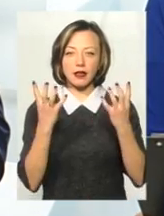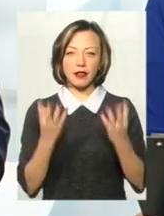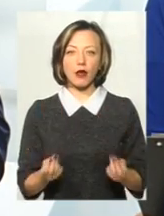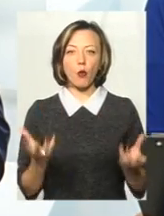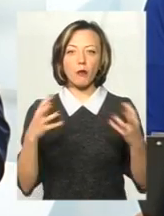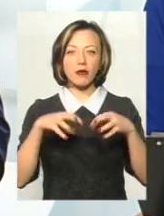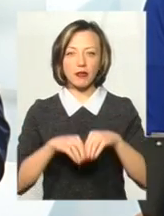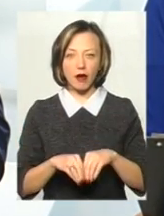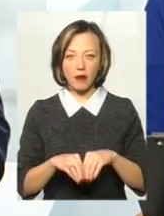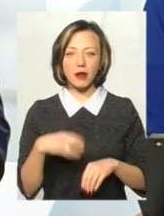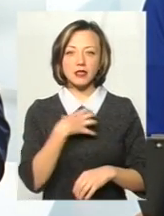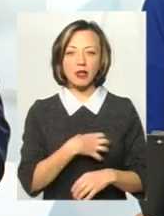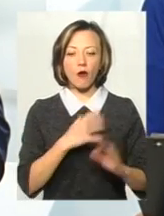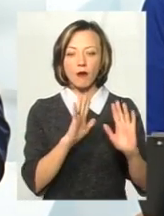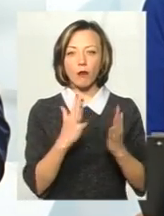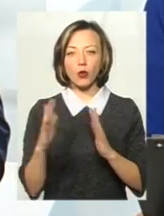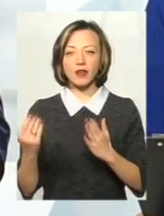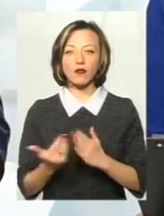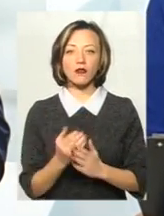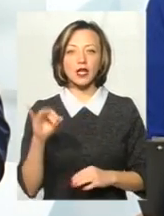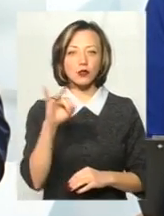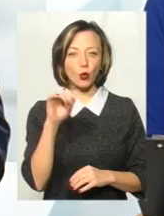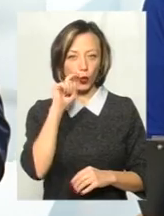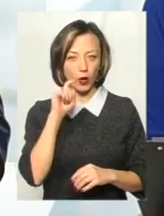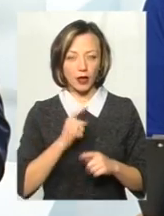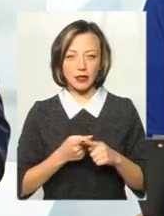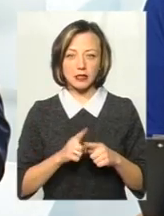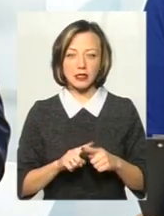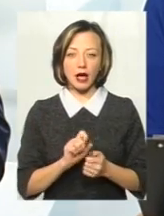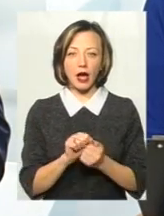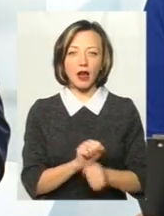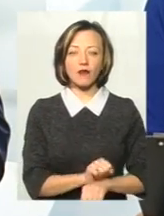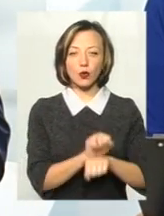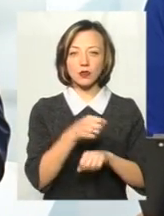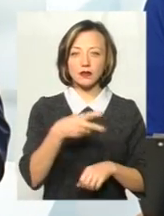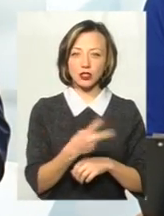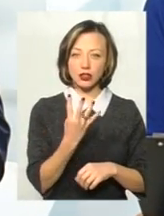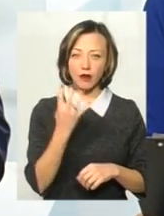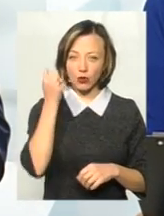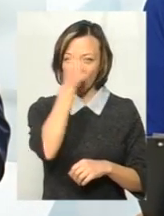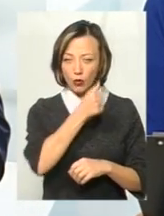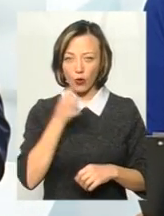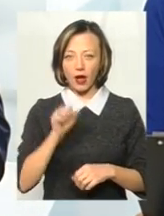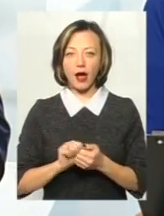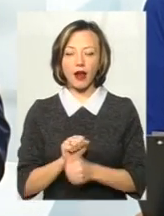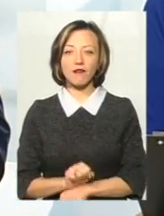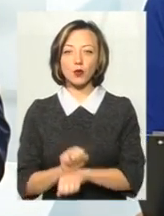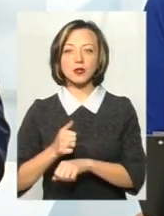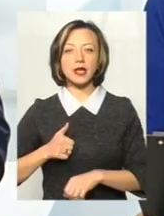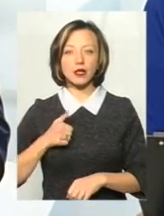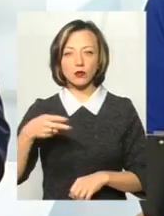об'єднав знакові події у новітній історії України. Це революція 2004 року та революція